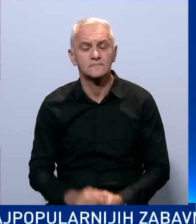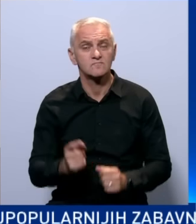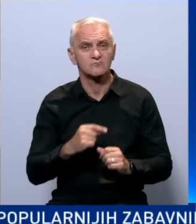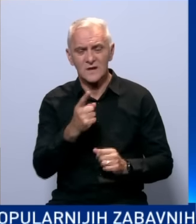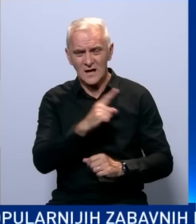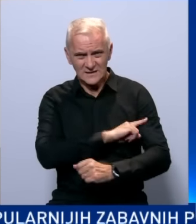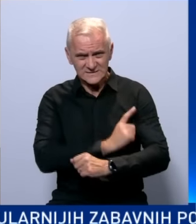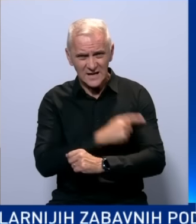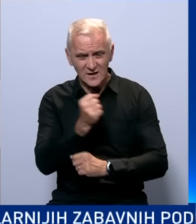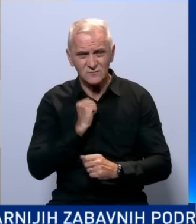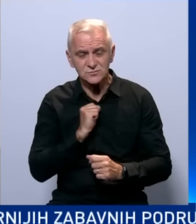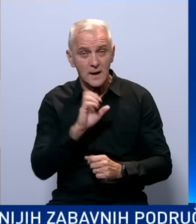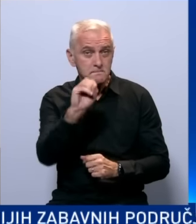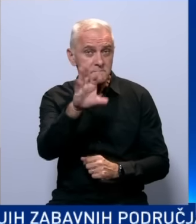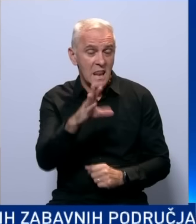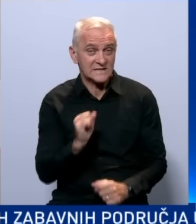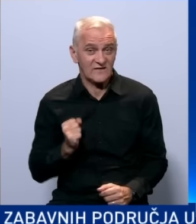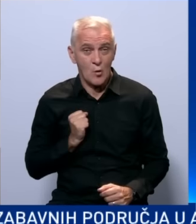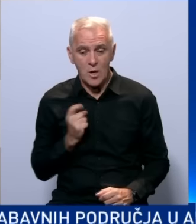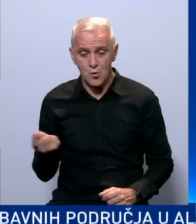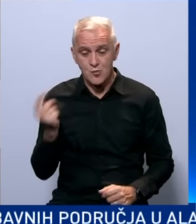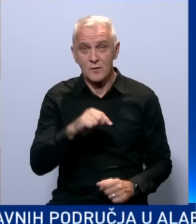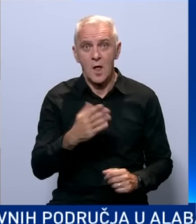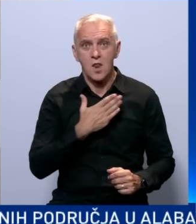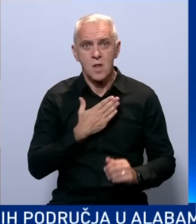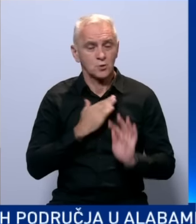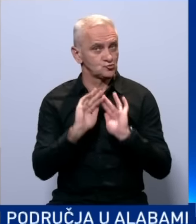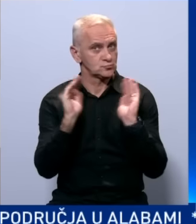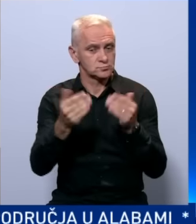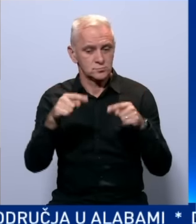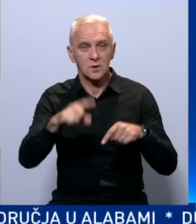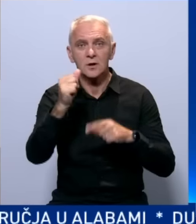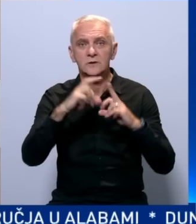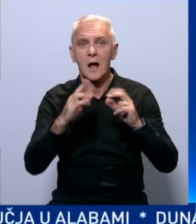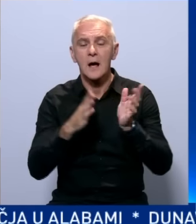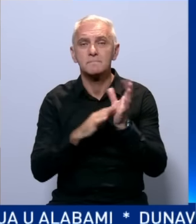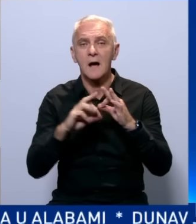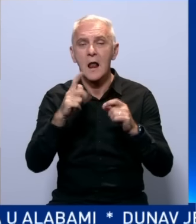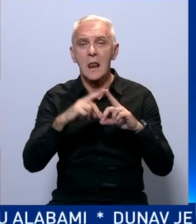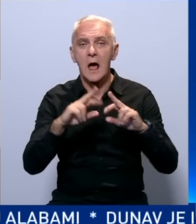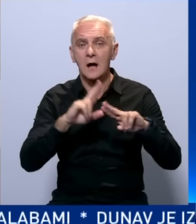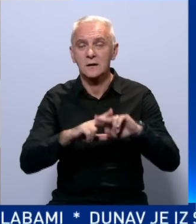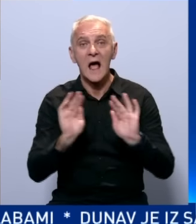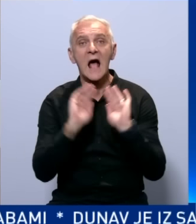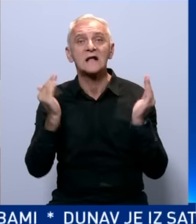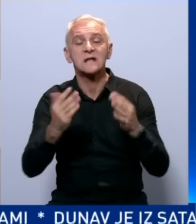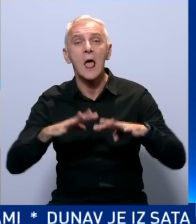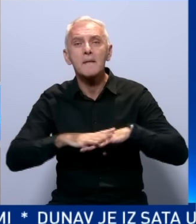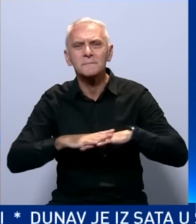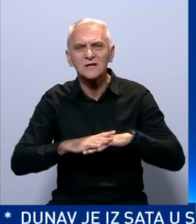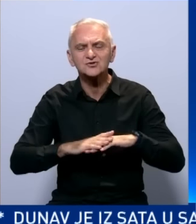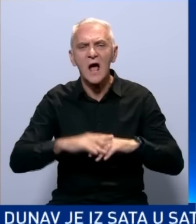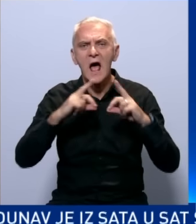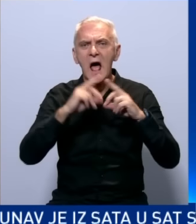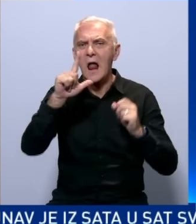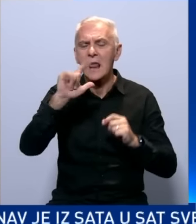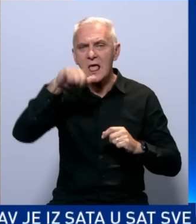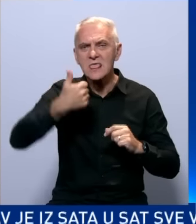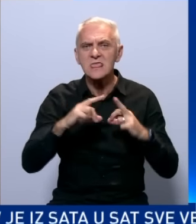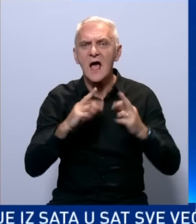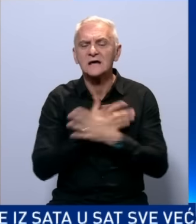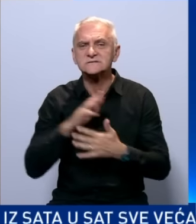Okupacijske snage, oko 15 vojnika, dovedeni su u naše prostorije ovdje u Ramallahu, u kancelarije mreže Al Jazeera, i naredili su nam da što